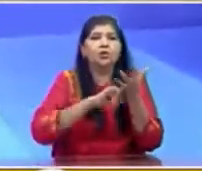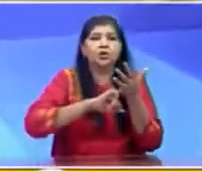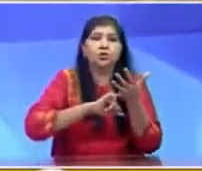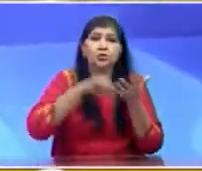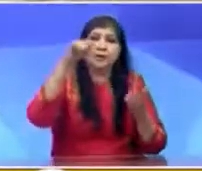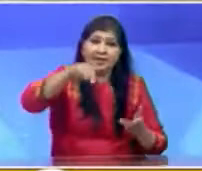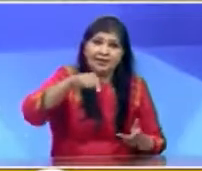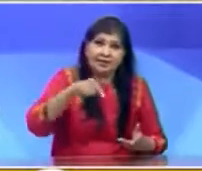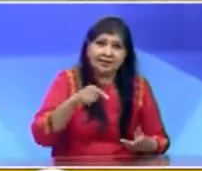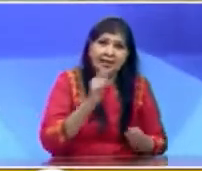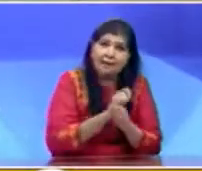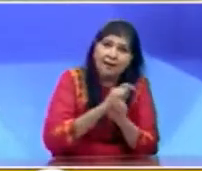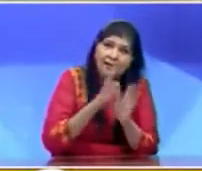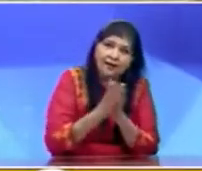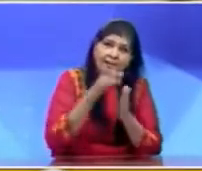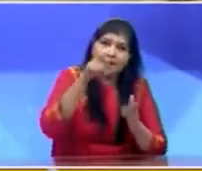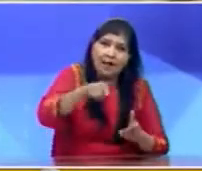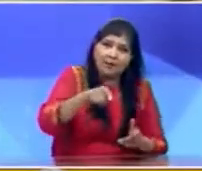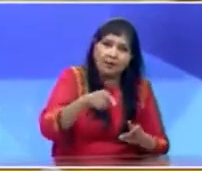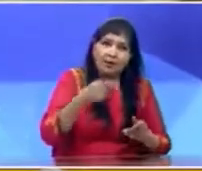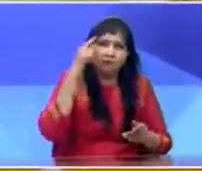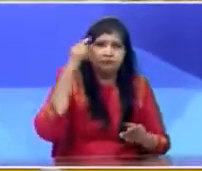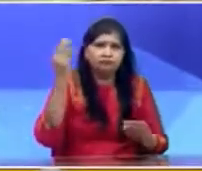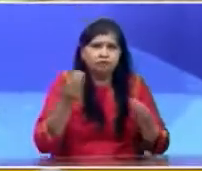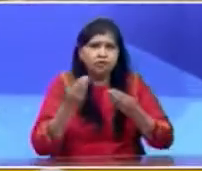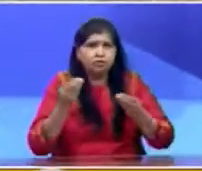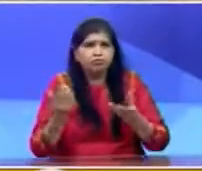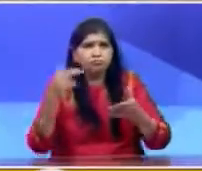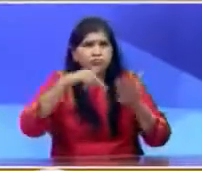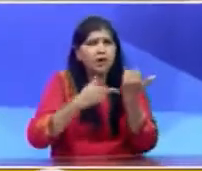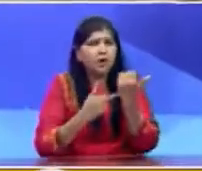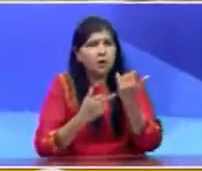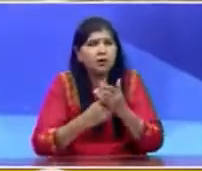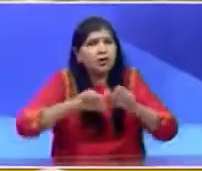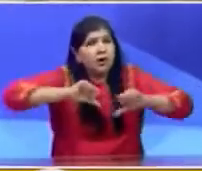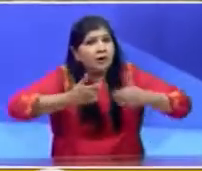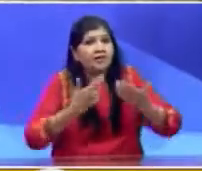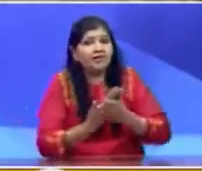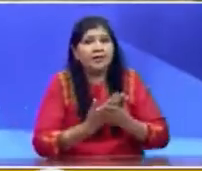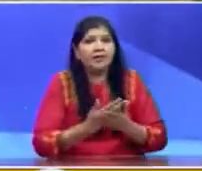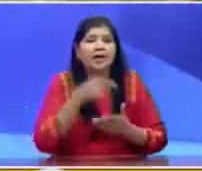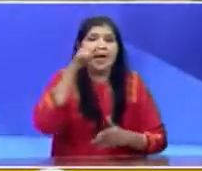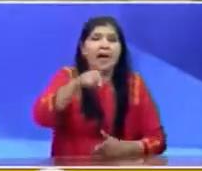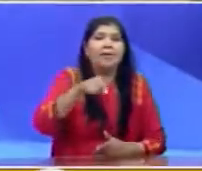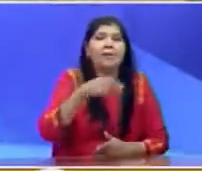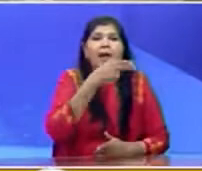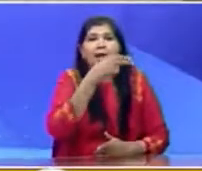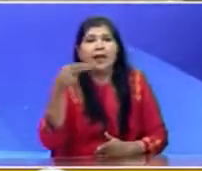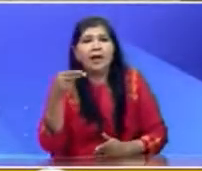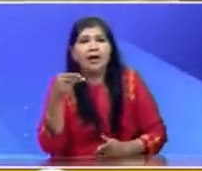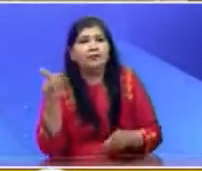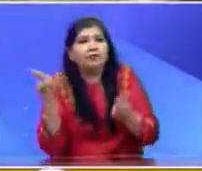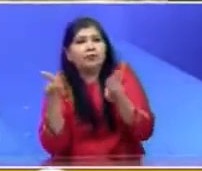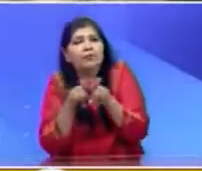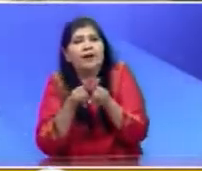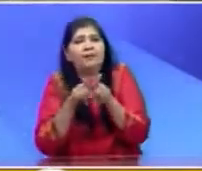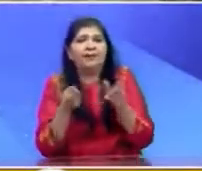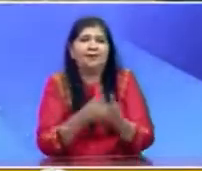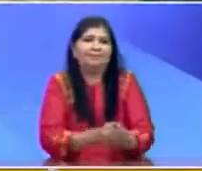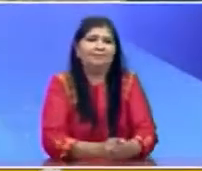उत्पादन में आपके इनोवेशन और सफलता आपके नाम को भी सार्थक करती है।